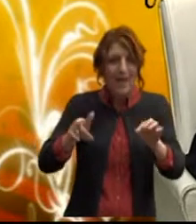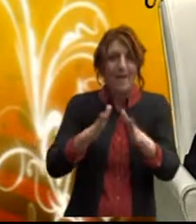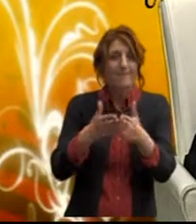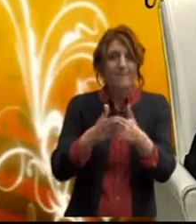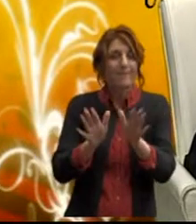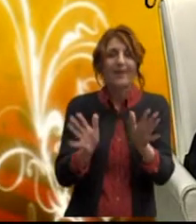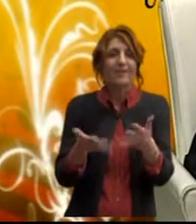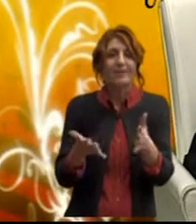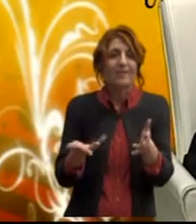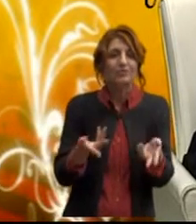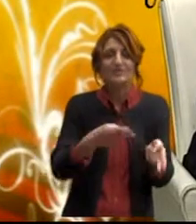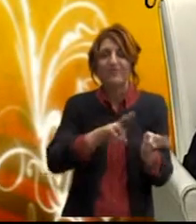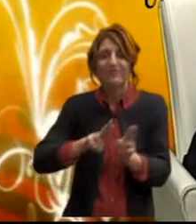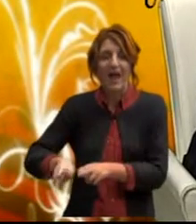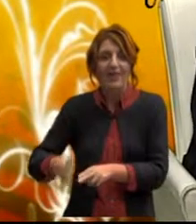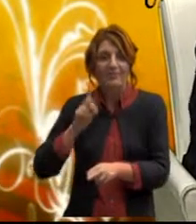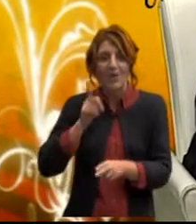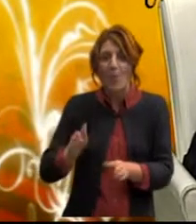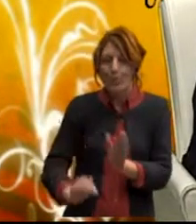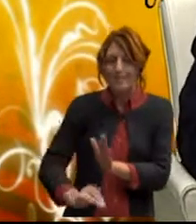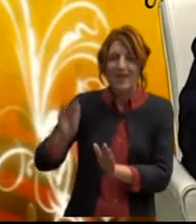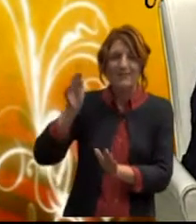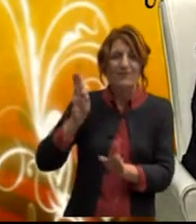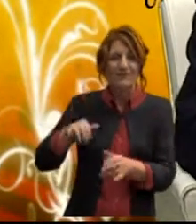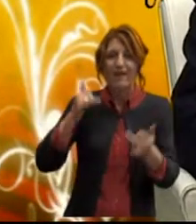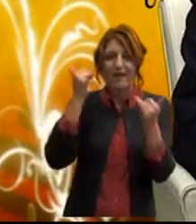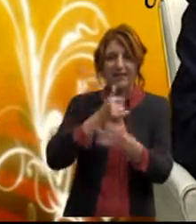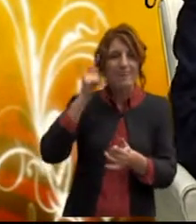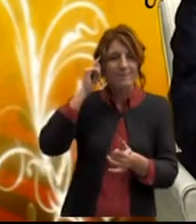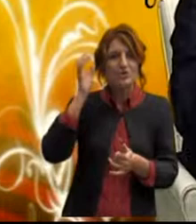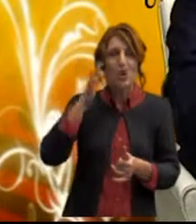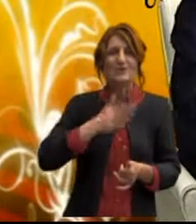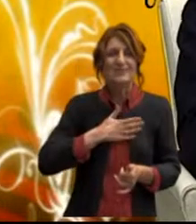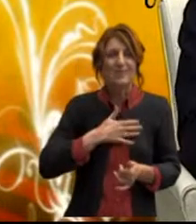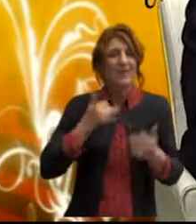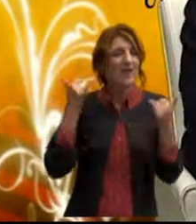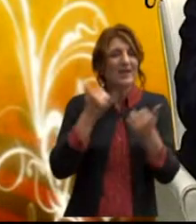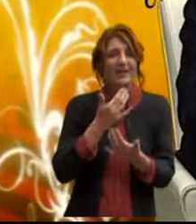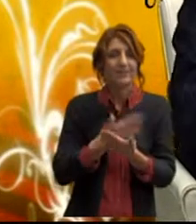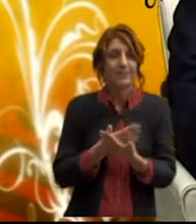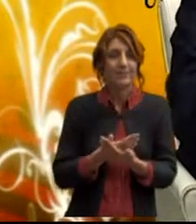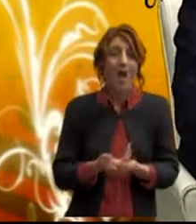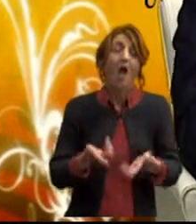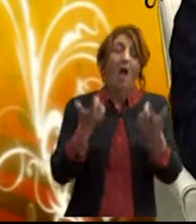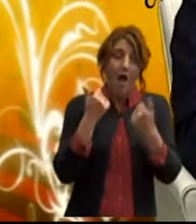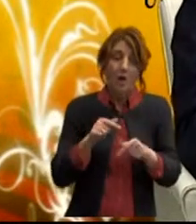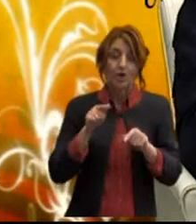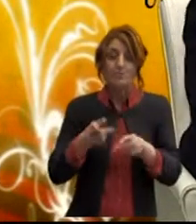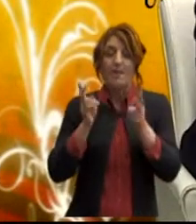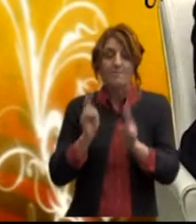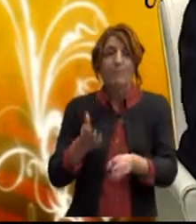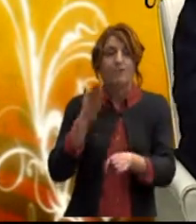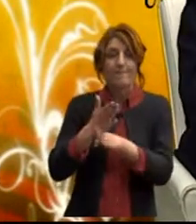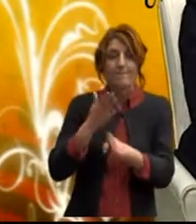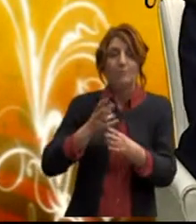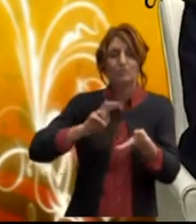oni se slomili negdje u djetinjstvu, razvili su kriva vjerovanja u sebi, krivi doživljaj. Ali je dobra vijest, dakle, da im se stručnom pomoći i